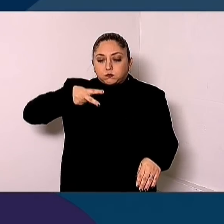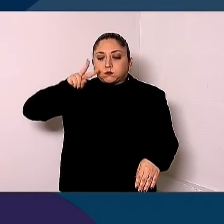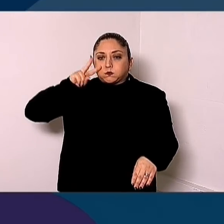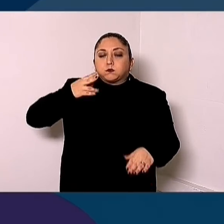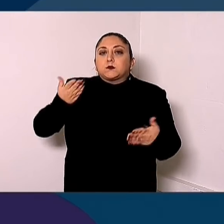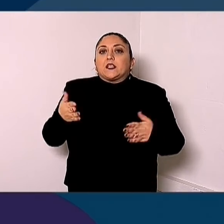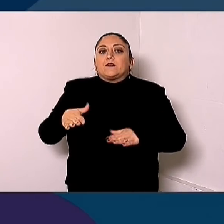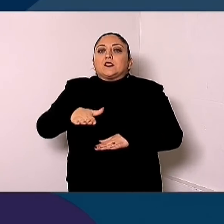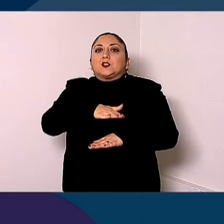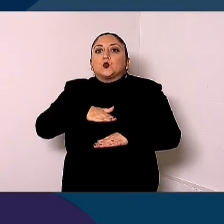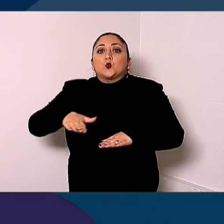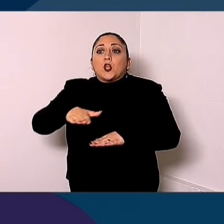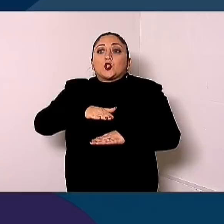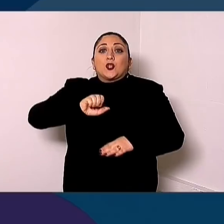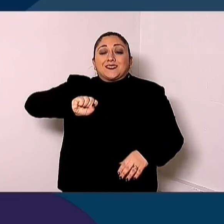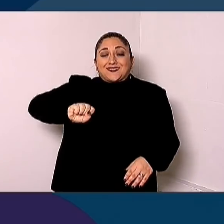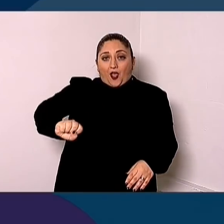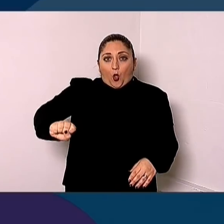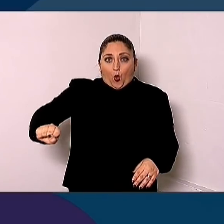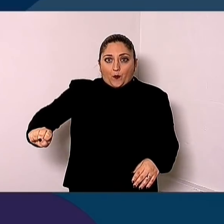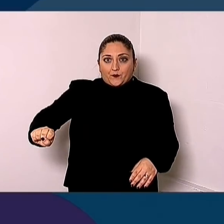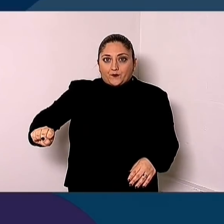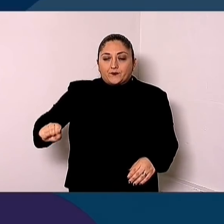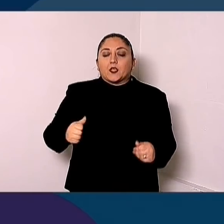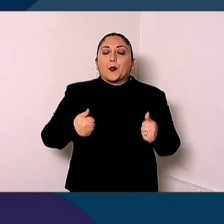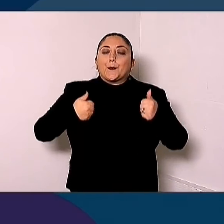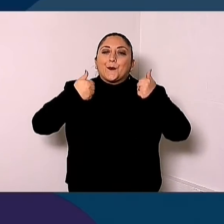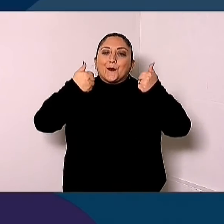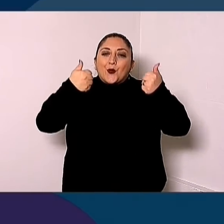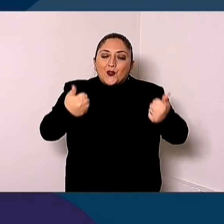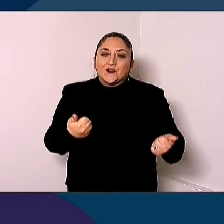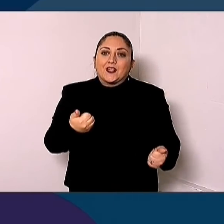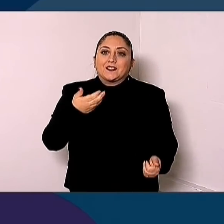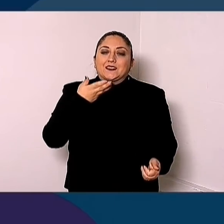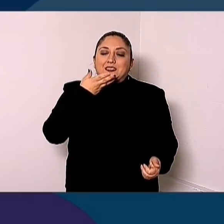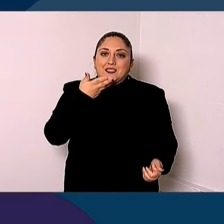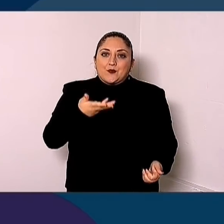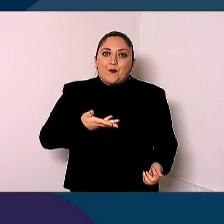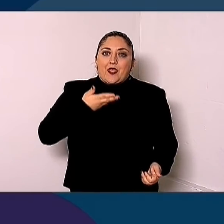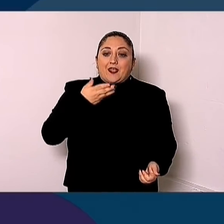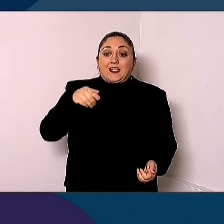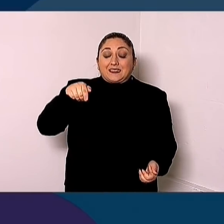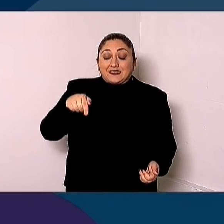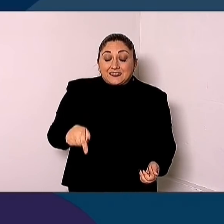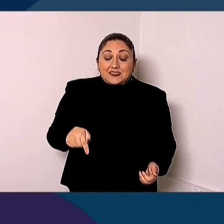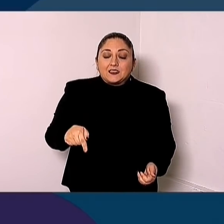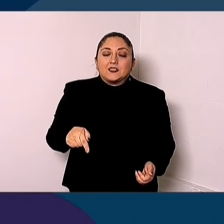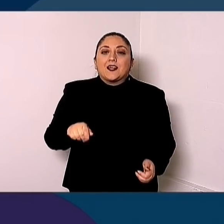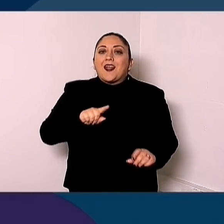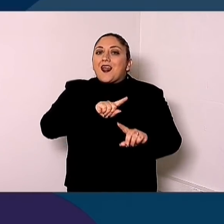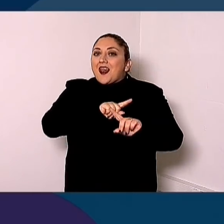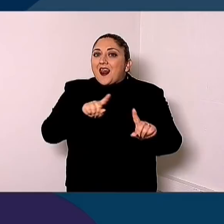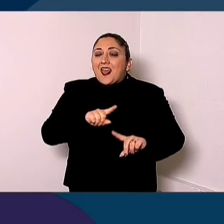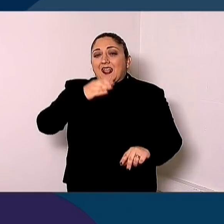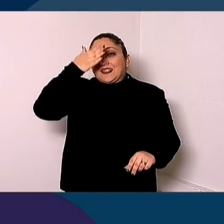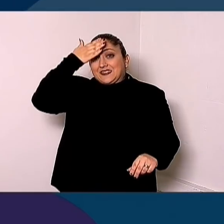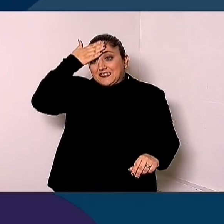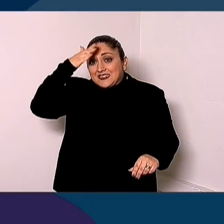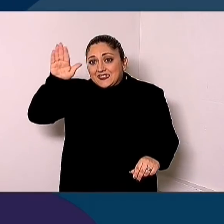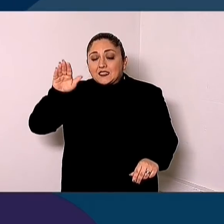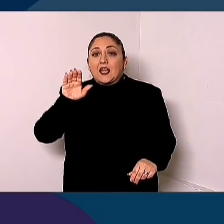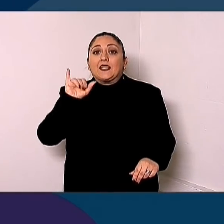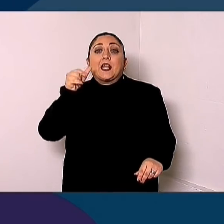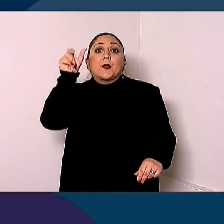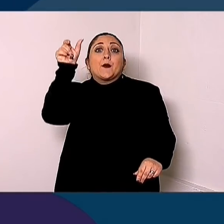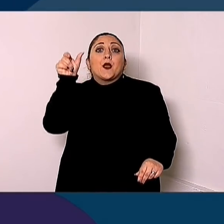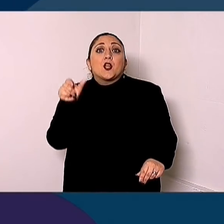assessment tas-sitwazzjoni tagħhom. Tajjeb ngħid li dinja situazzjoni fejn nerġgħu nfakru li nies li jkunu ma